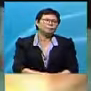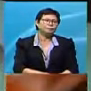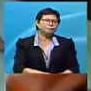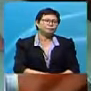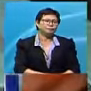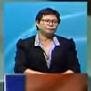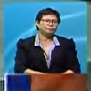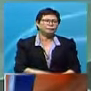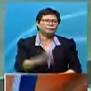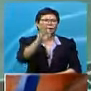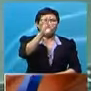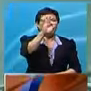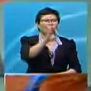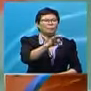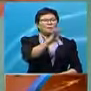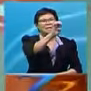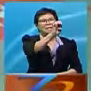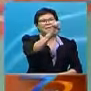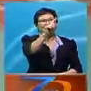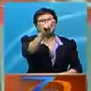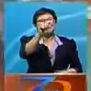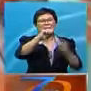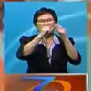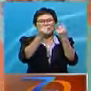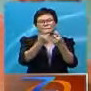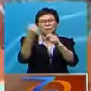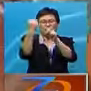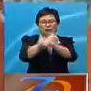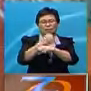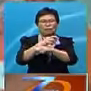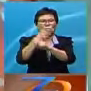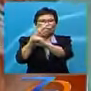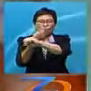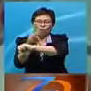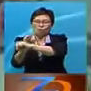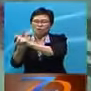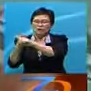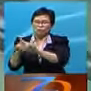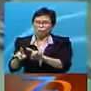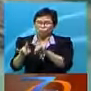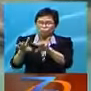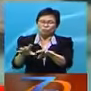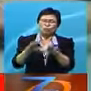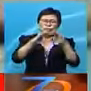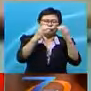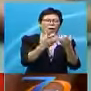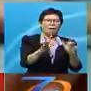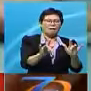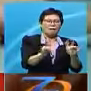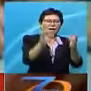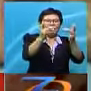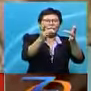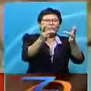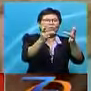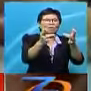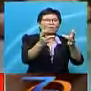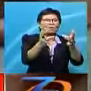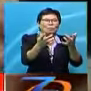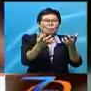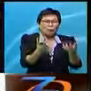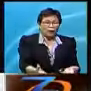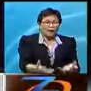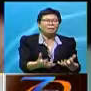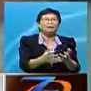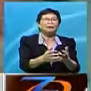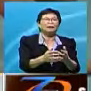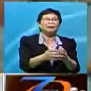Eve yang dikenali sebagai E.T. Ting mencabar Rob Ruthless Licita dari Australia bagi kategori lightweight. Berbekalkan rekod 11